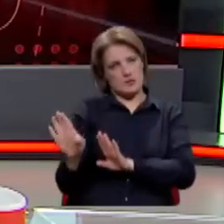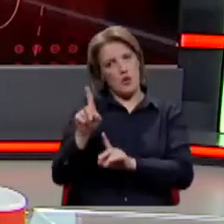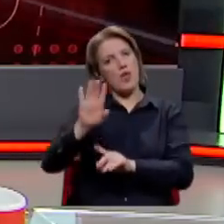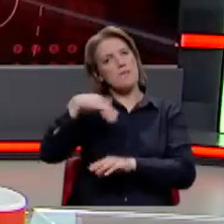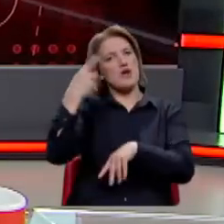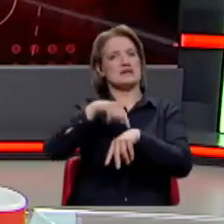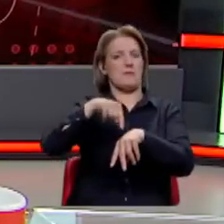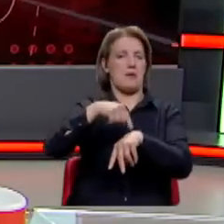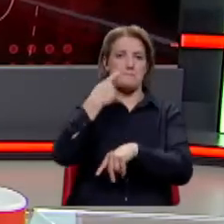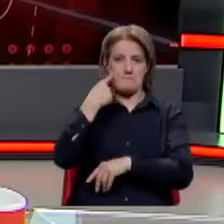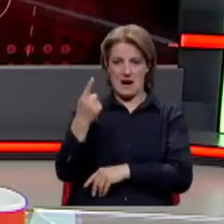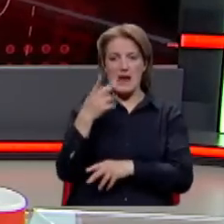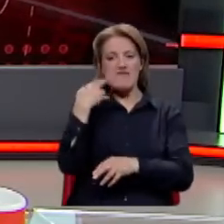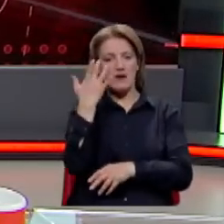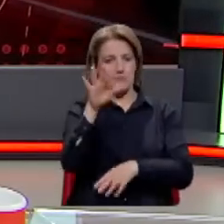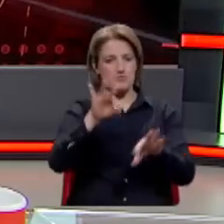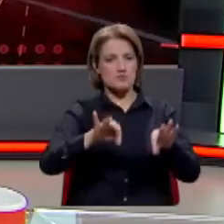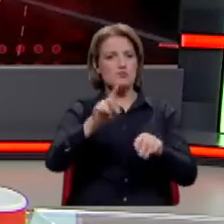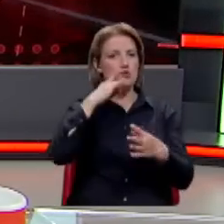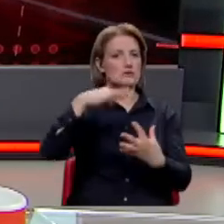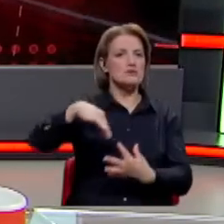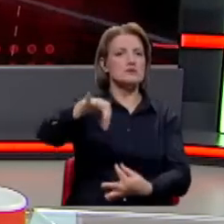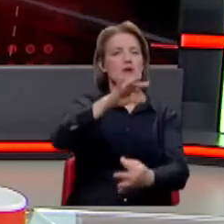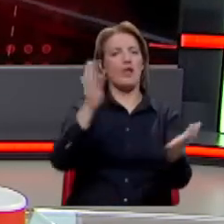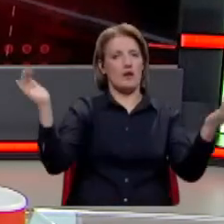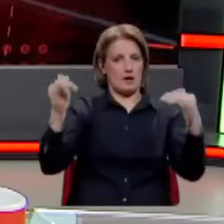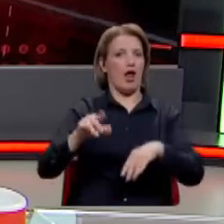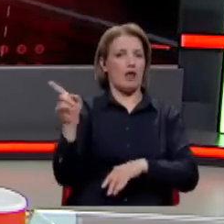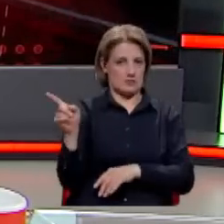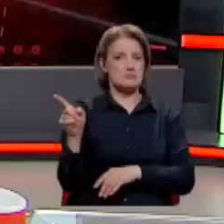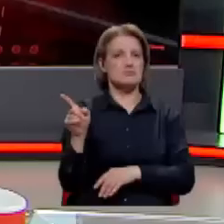zaman bakarız. Efendim şimdi bu insanlar geldiler.